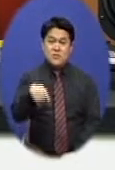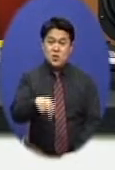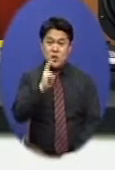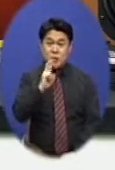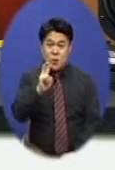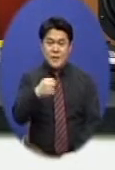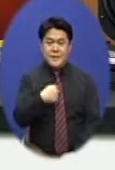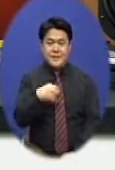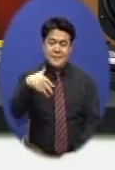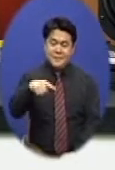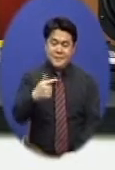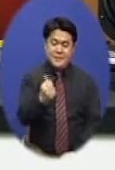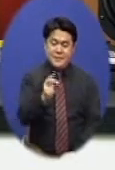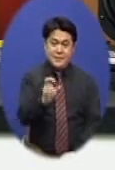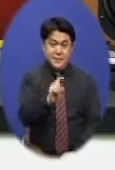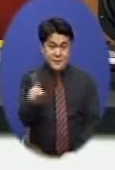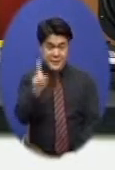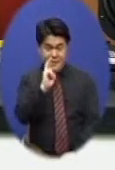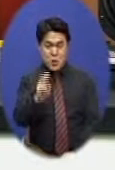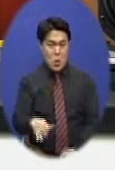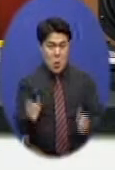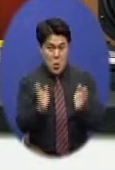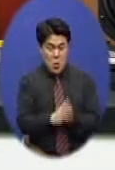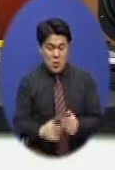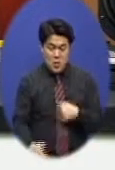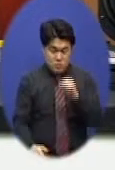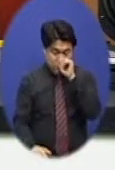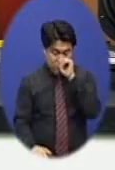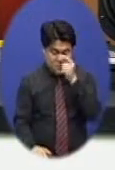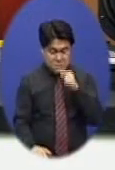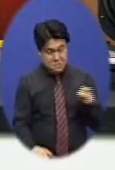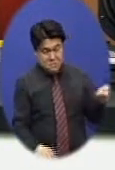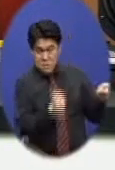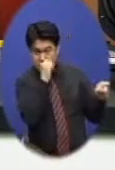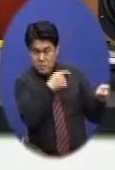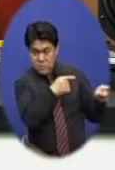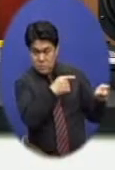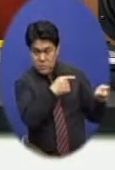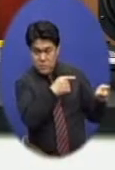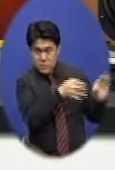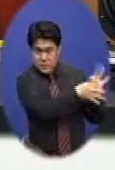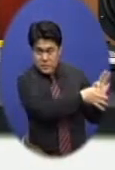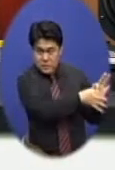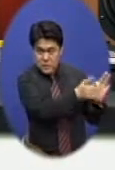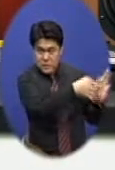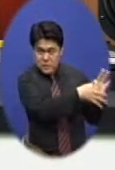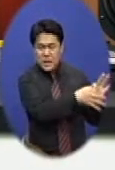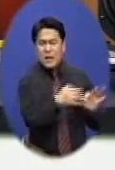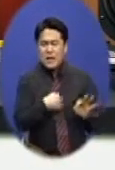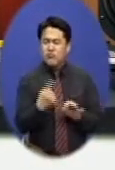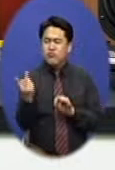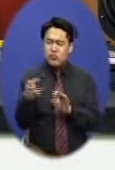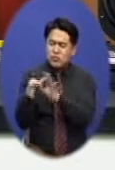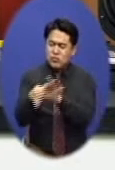춘향아로 준비했습니다. 예? 오, 진짜요? 와. 아니, 그러면 제 팬분이 아니시고, 우리 서정호 씨 팬분이신 분이에요? 아, 서정 씨도 팬이에요. 그,